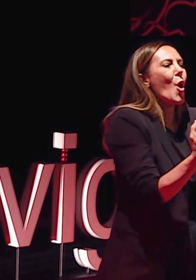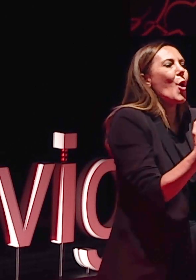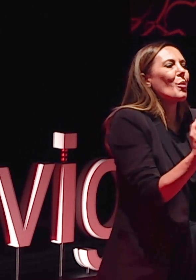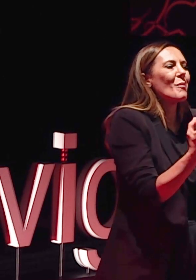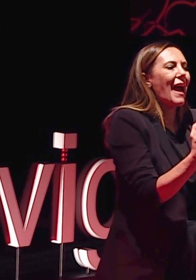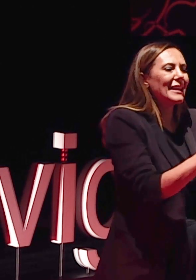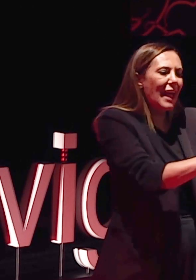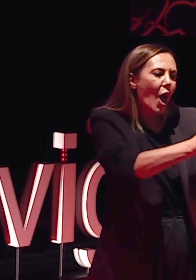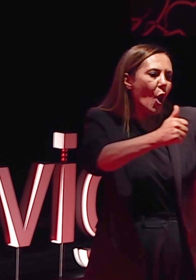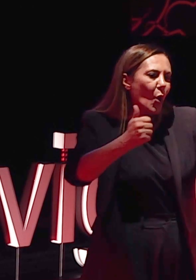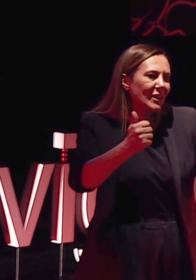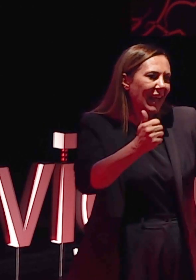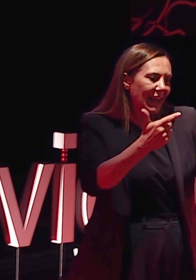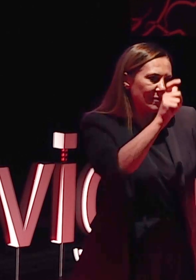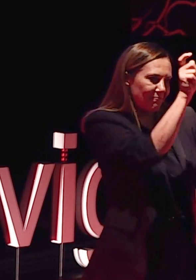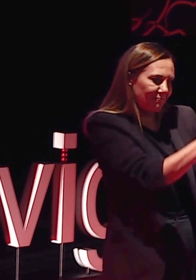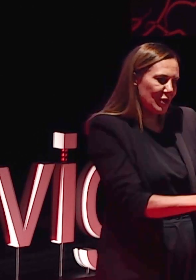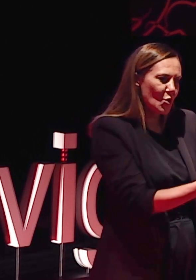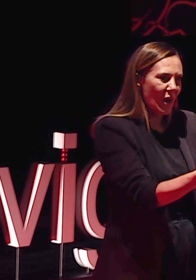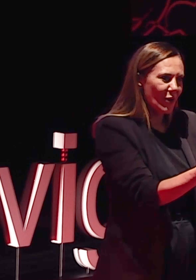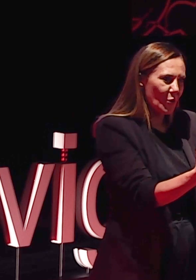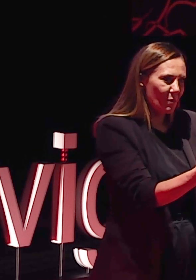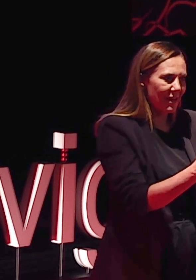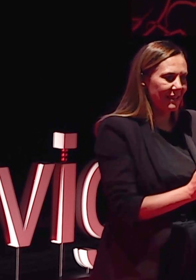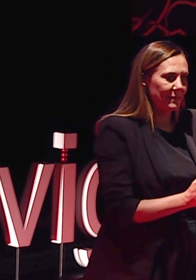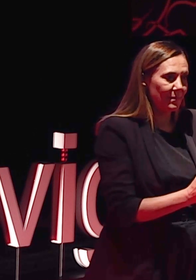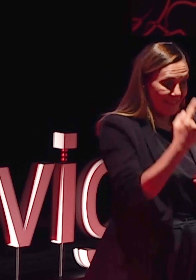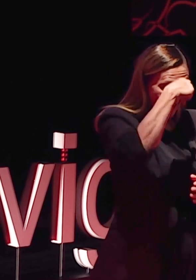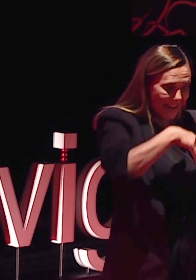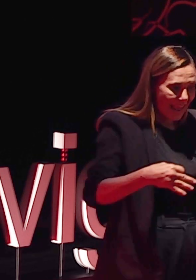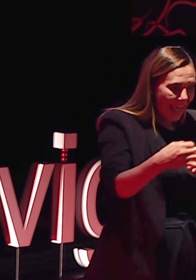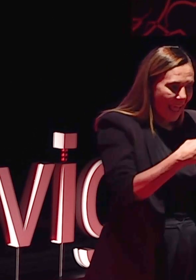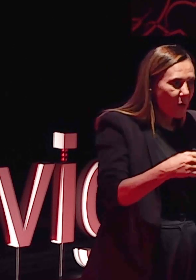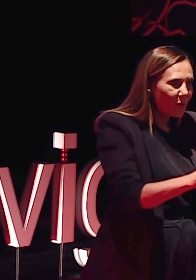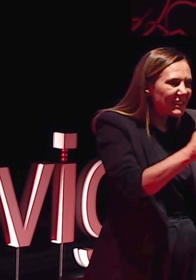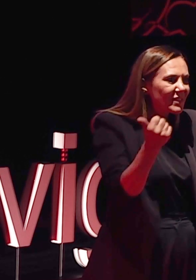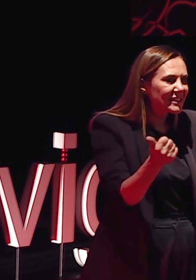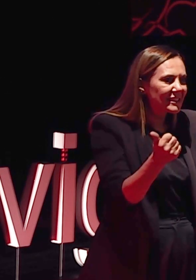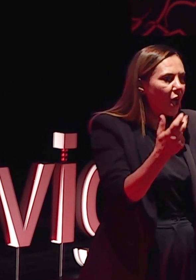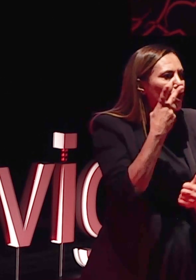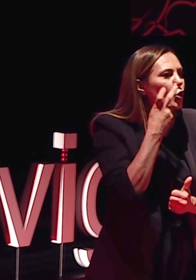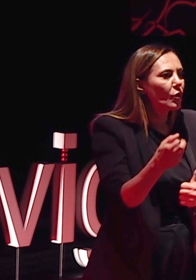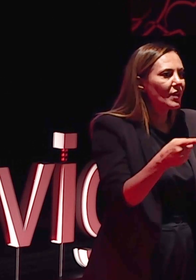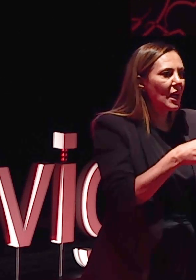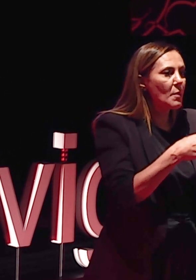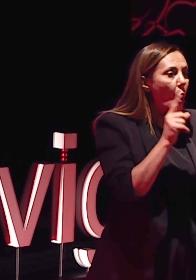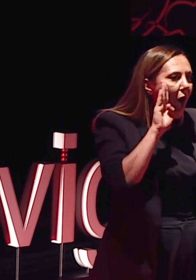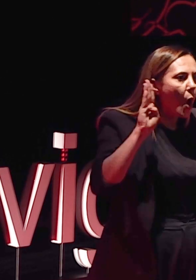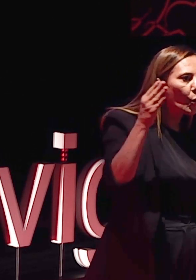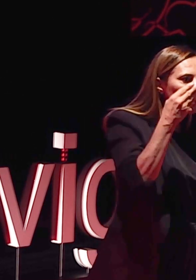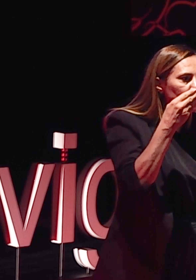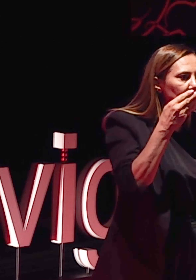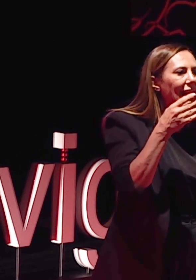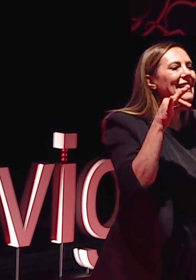di neuro tipicità tra le neurodiversità noi troviamo l'autismo la